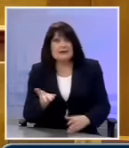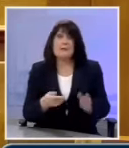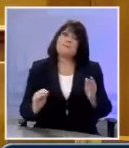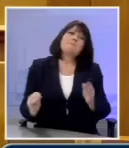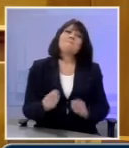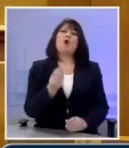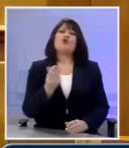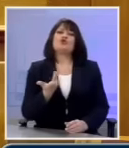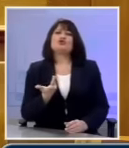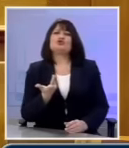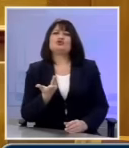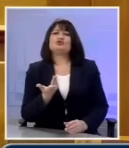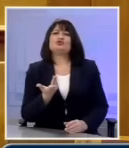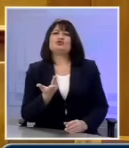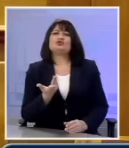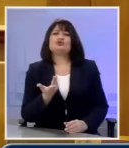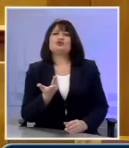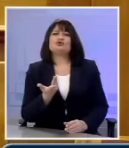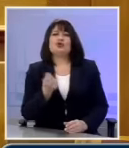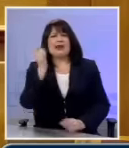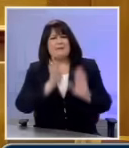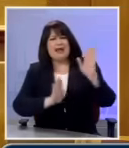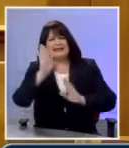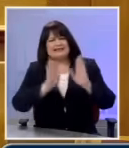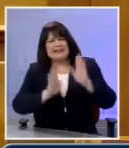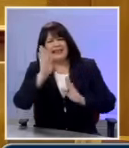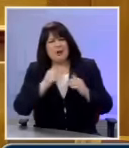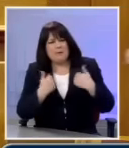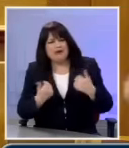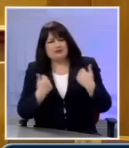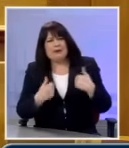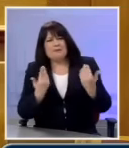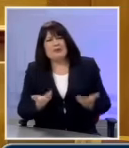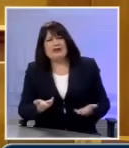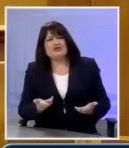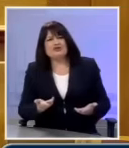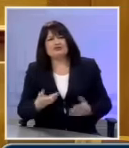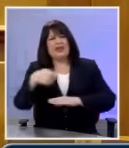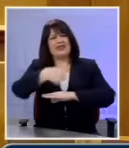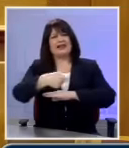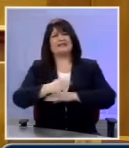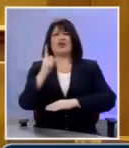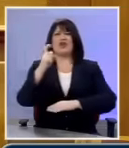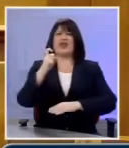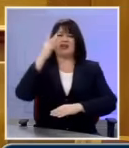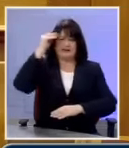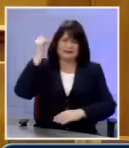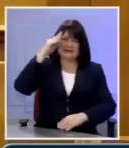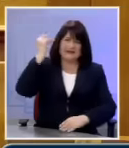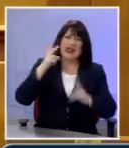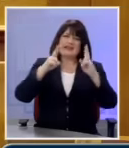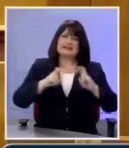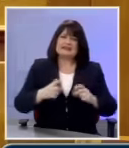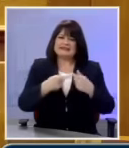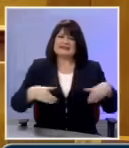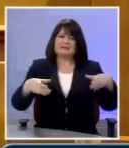δημιουργήθηκαν αυτές οι τρύπες με το τζογάρισμα στο χρηματιστήριο? Ξεχάσαμε τη δίκη των 10? Ξεχάσαμε τις εξεταστικές επιτροπές